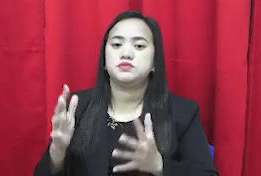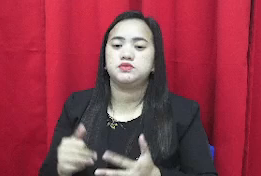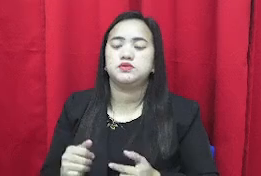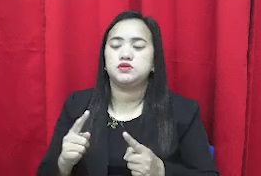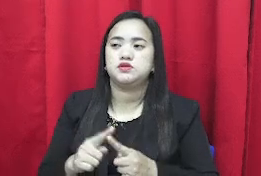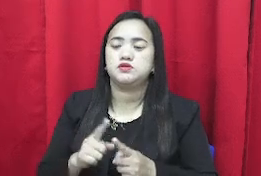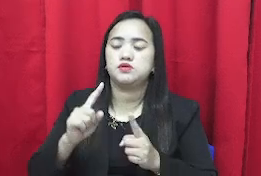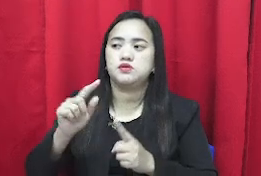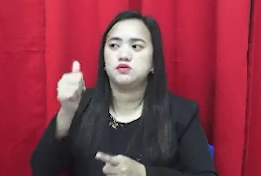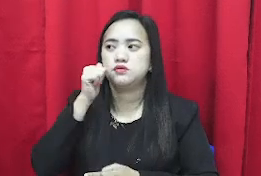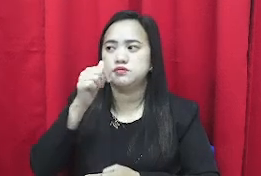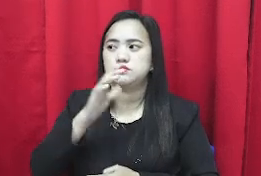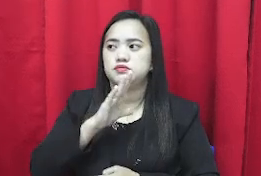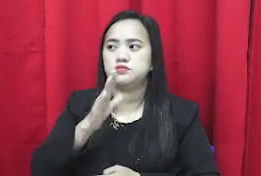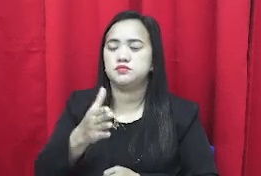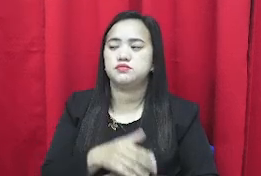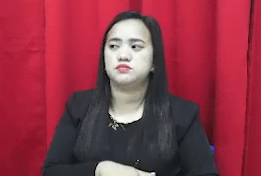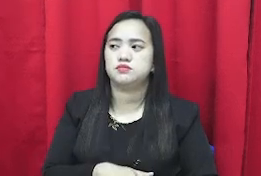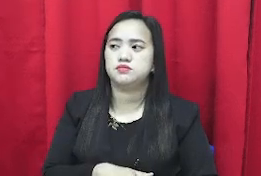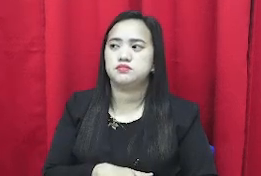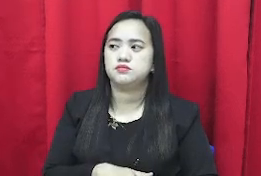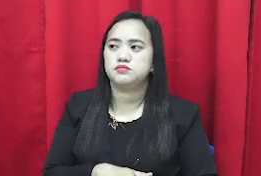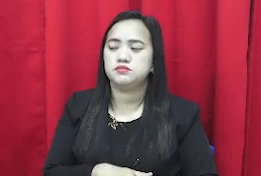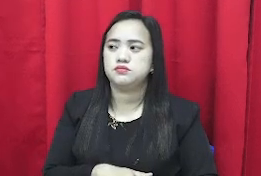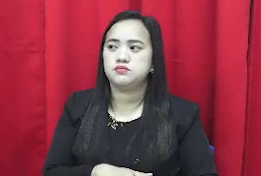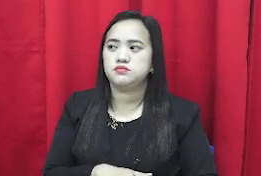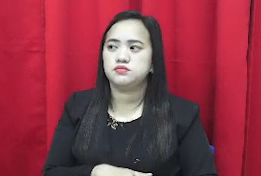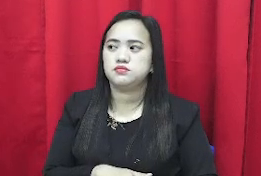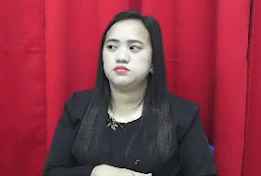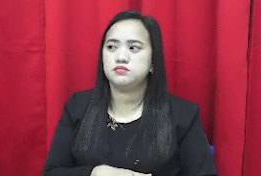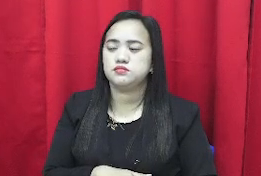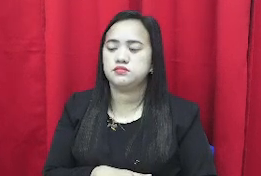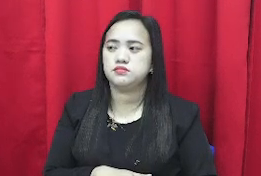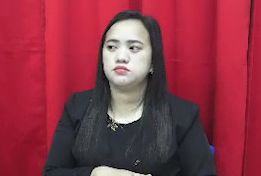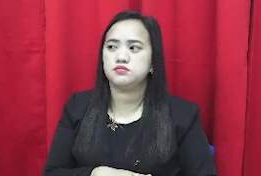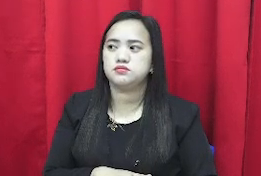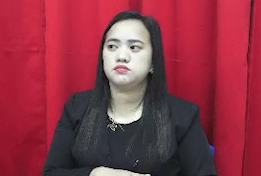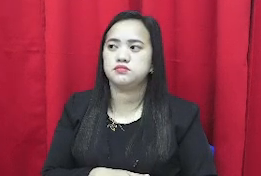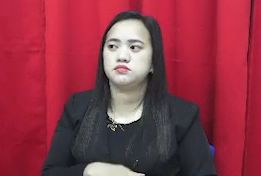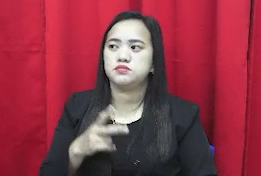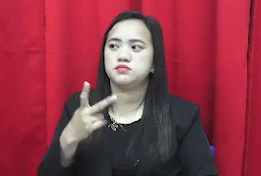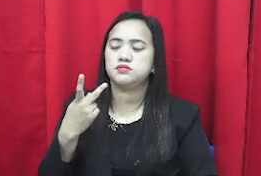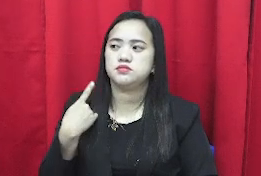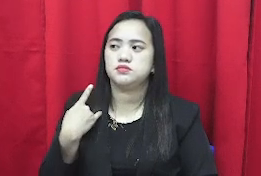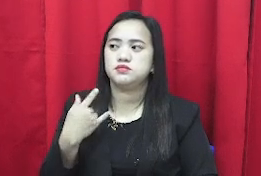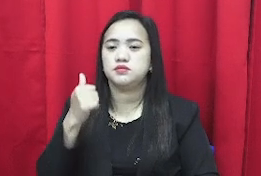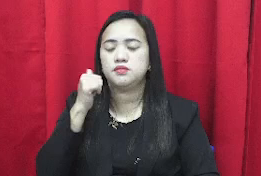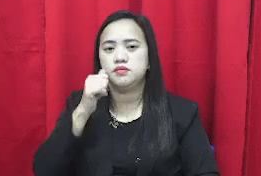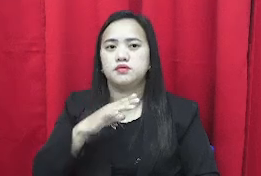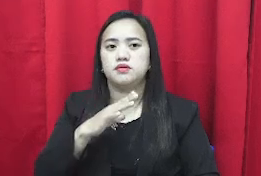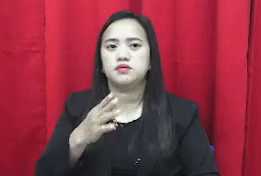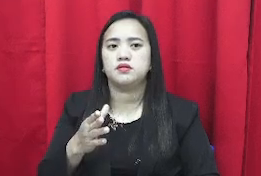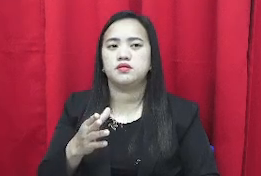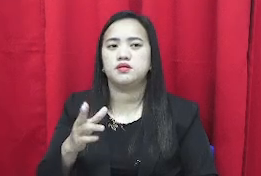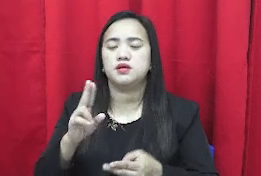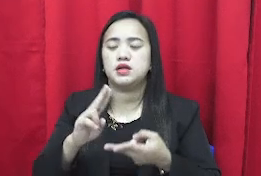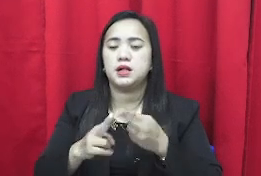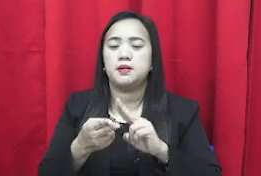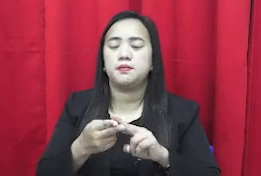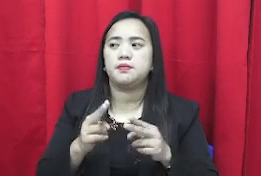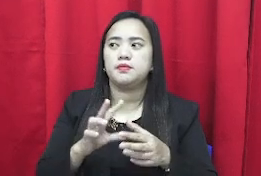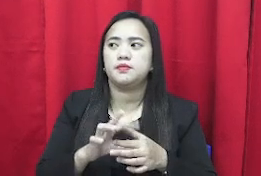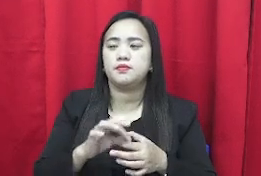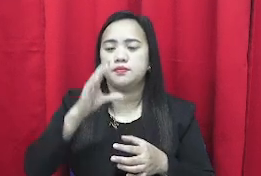sumama kasi Actually sir Rudy ha sir Noel Marami talagang mas maraming number ang babae na gustong sumama kaysa lalaki